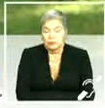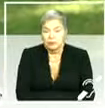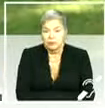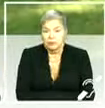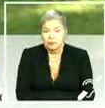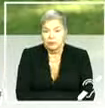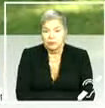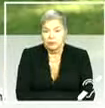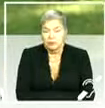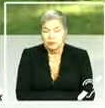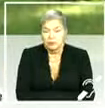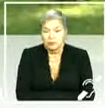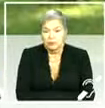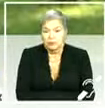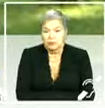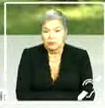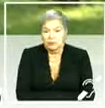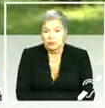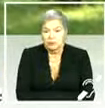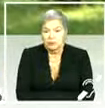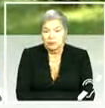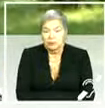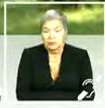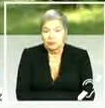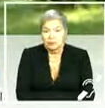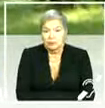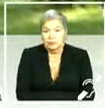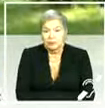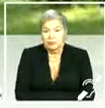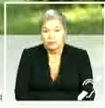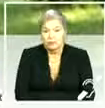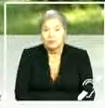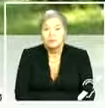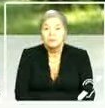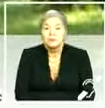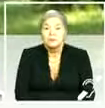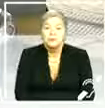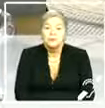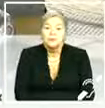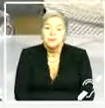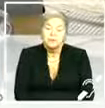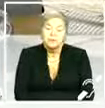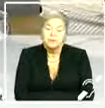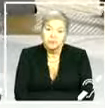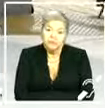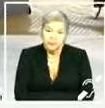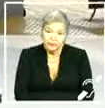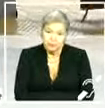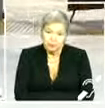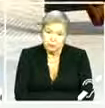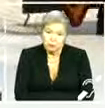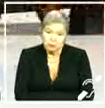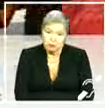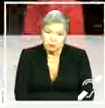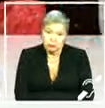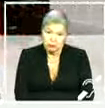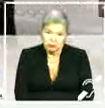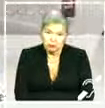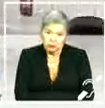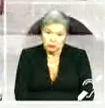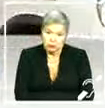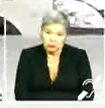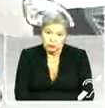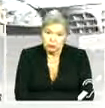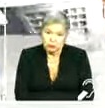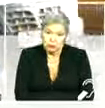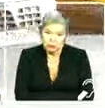если подобные ограничения будут сохраняться больше, чем несколько недель или несколько месяцев, то придется расплачиваться в России